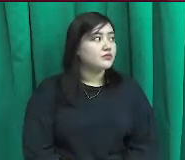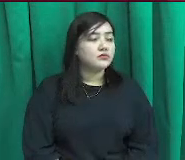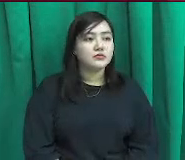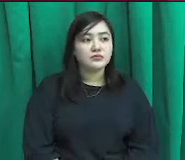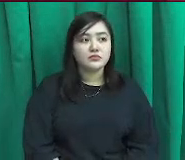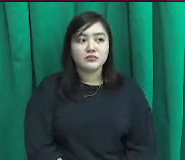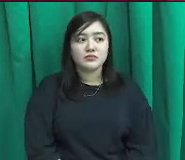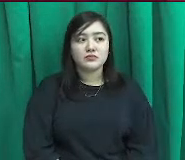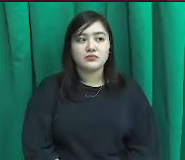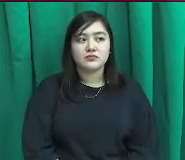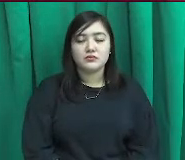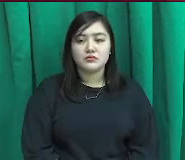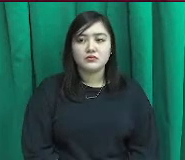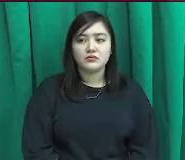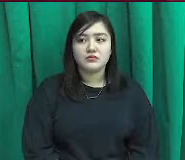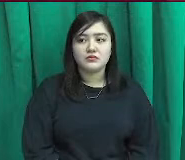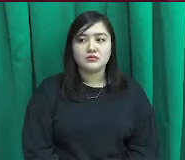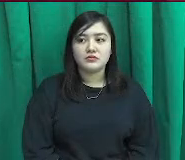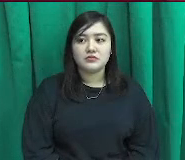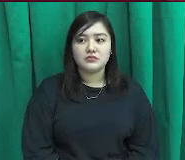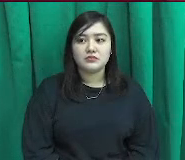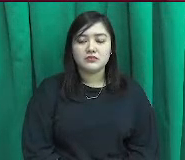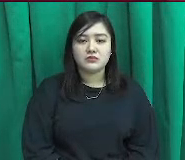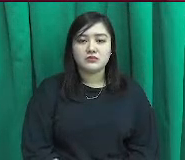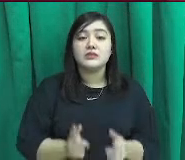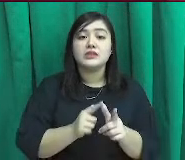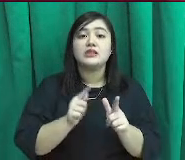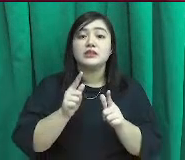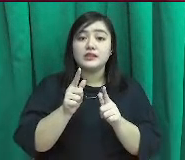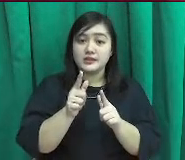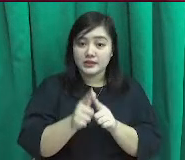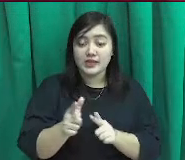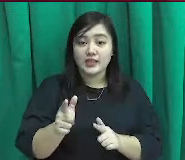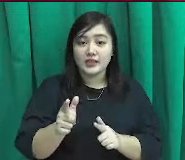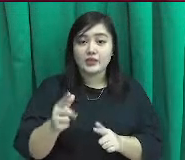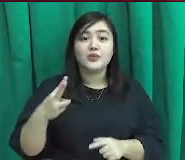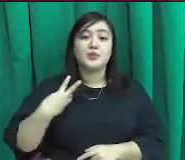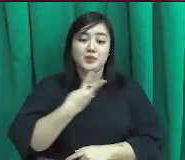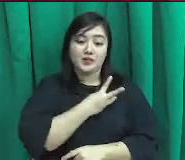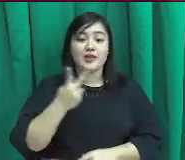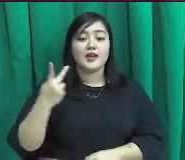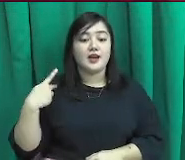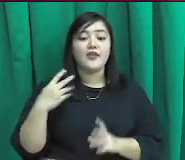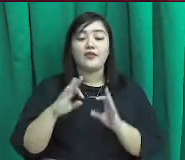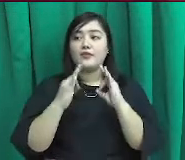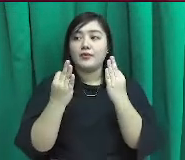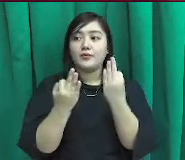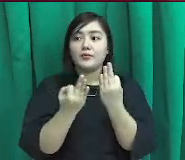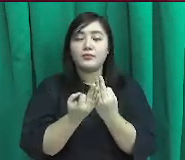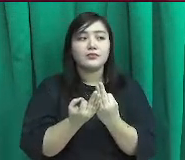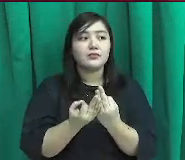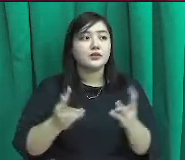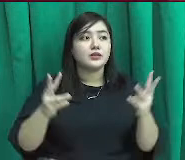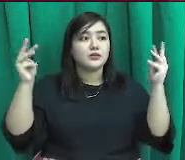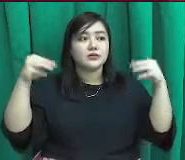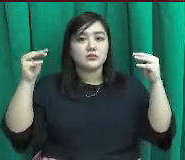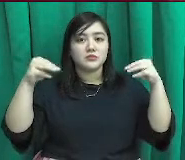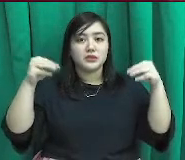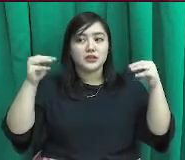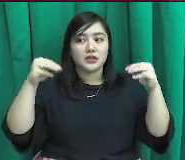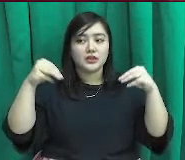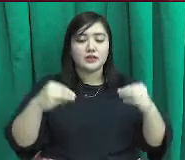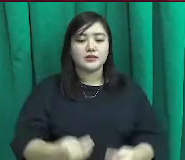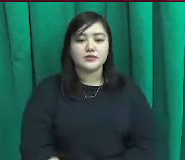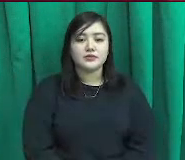magpapatawag tayo ng meeting o para pag-usapan. O, halimbawa sa pamilya natin, kung ano yung